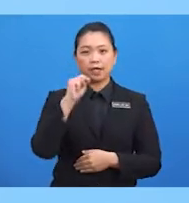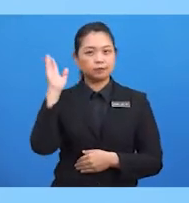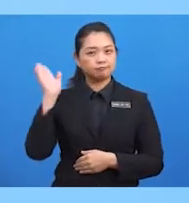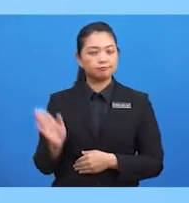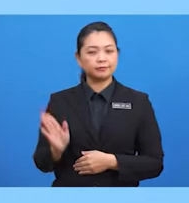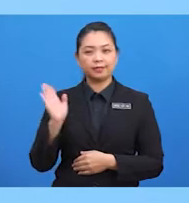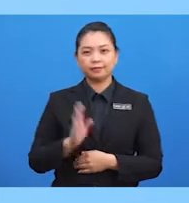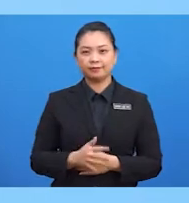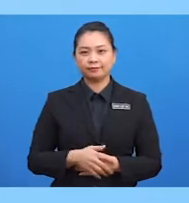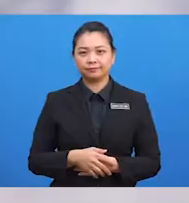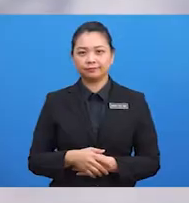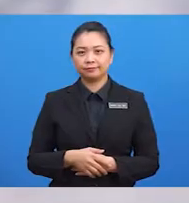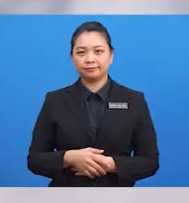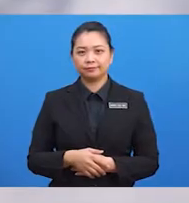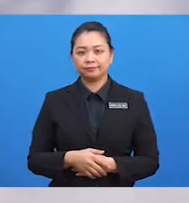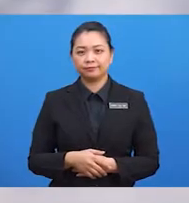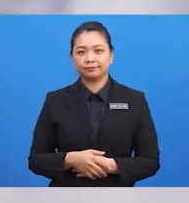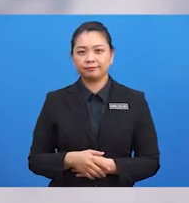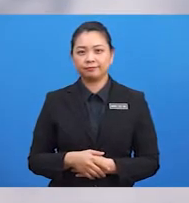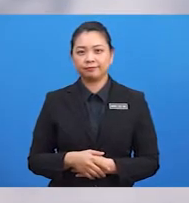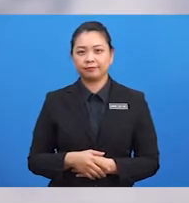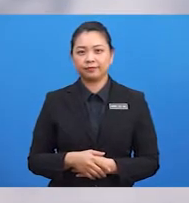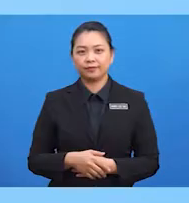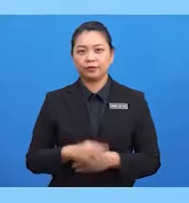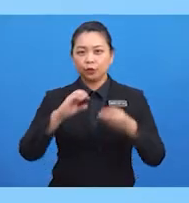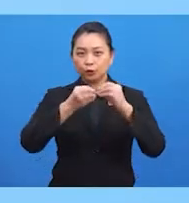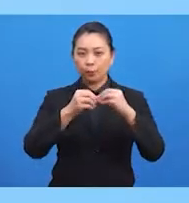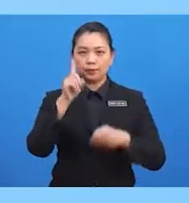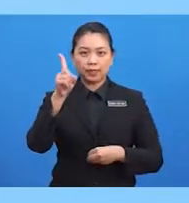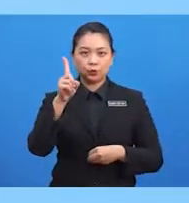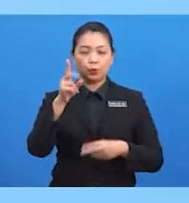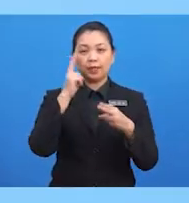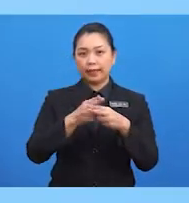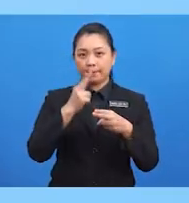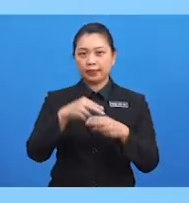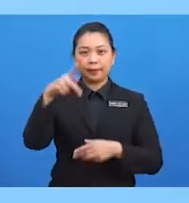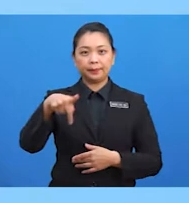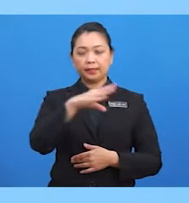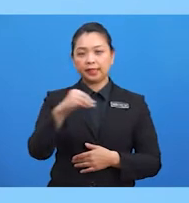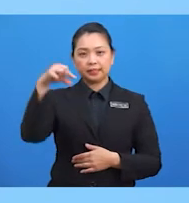soalan berikut. Soalan nombor 1, namakan P dan Q.